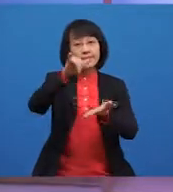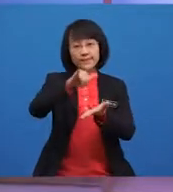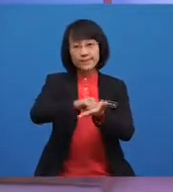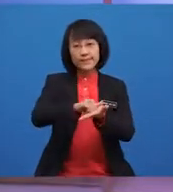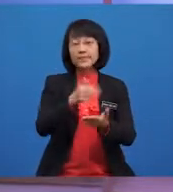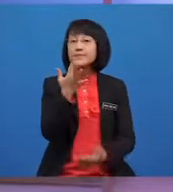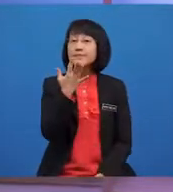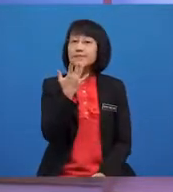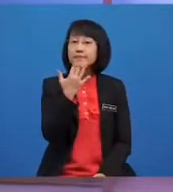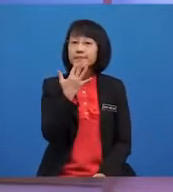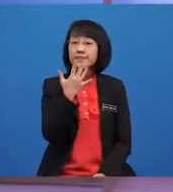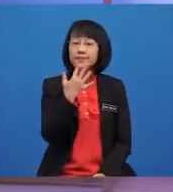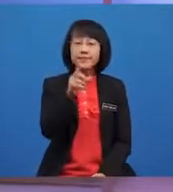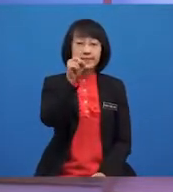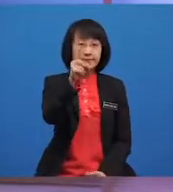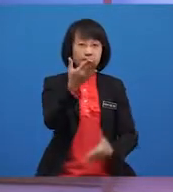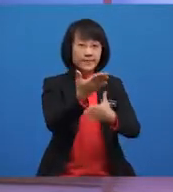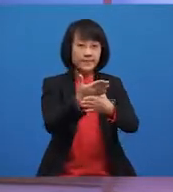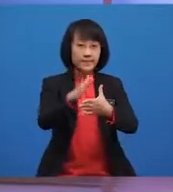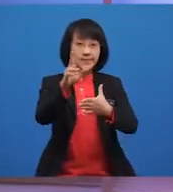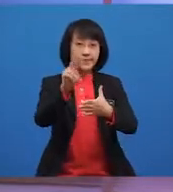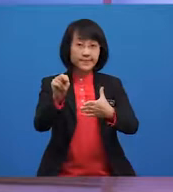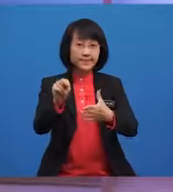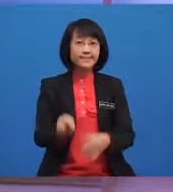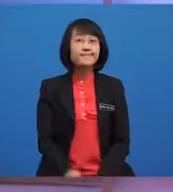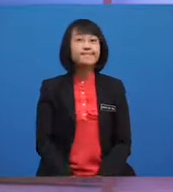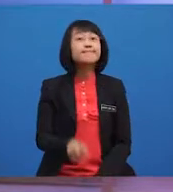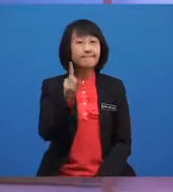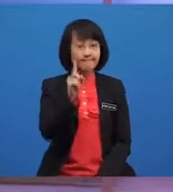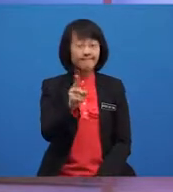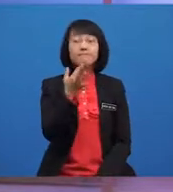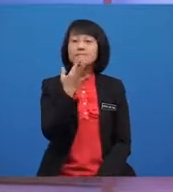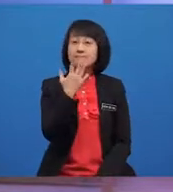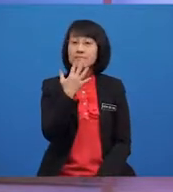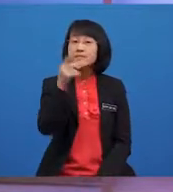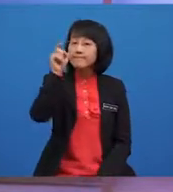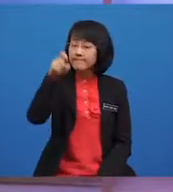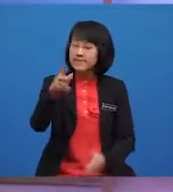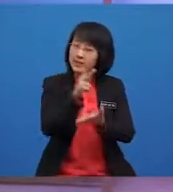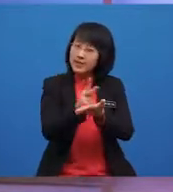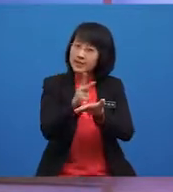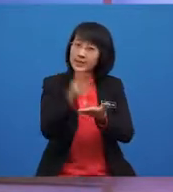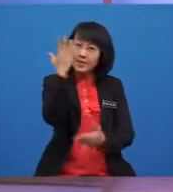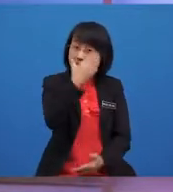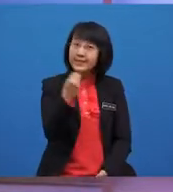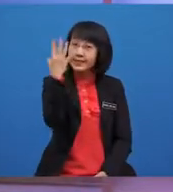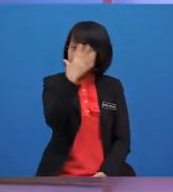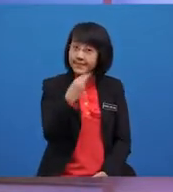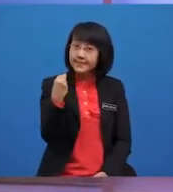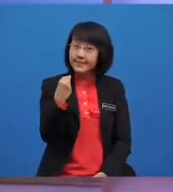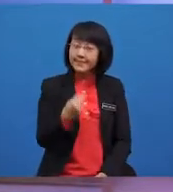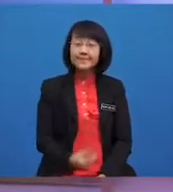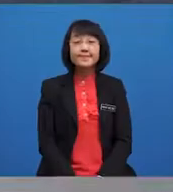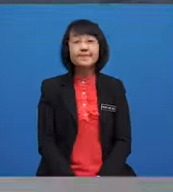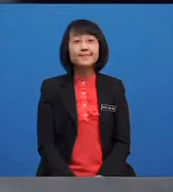Selepas itu, warnakan satu bahagian. Ha, warnakan dengan kemas dan cantik-cantik